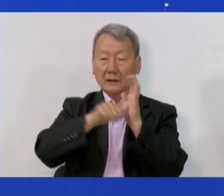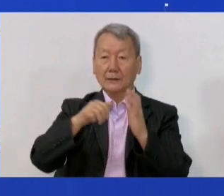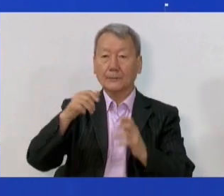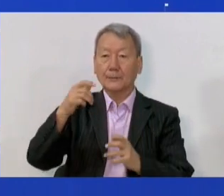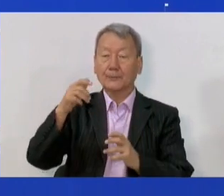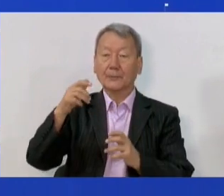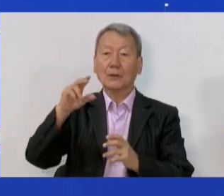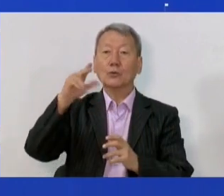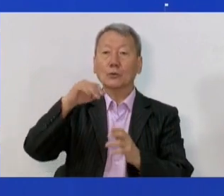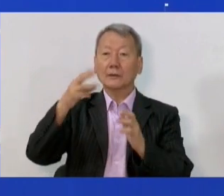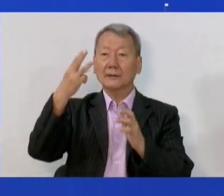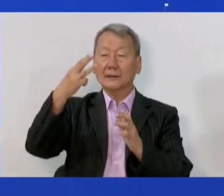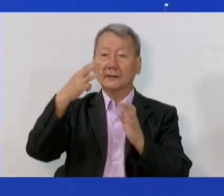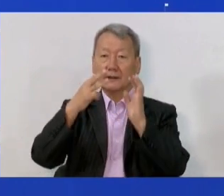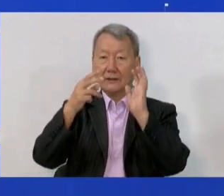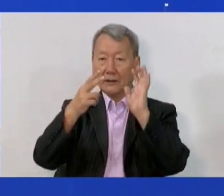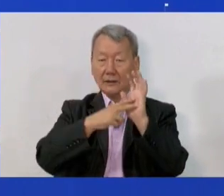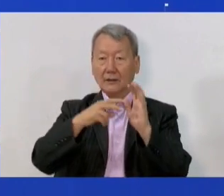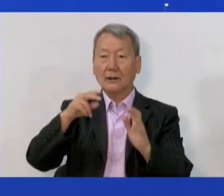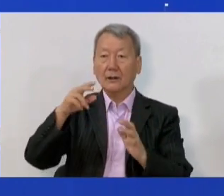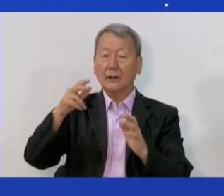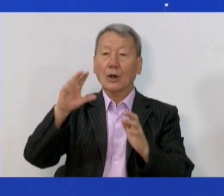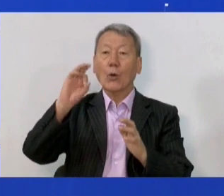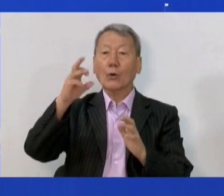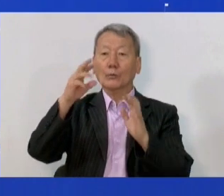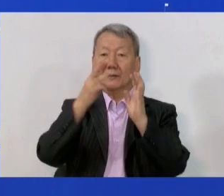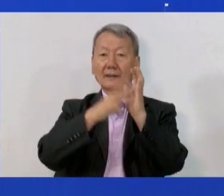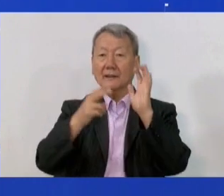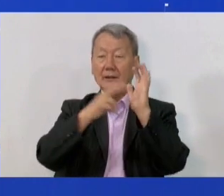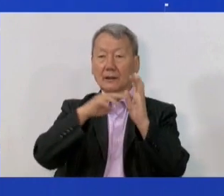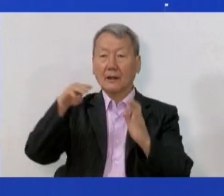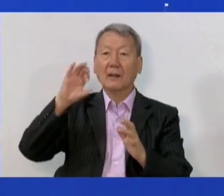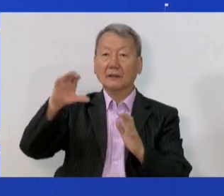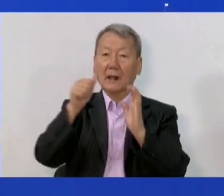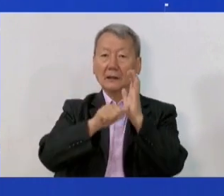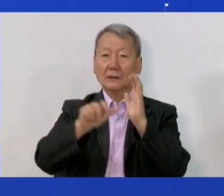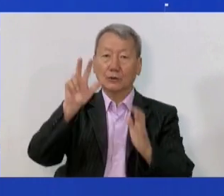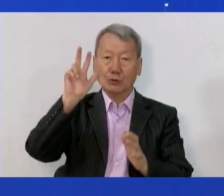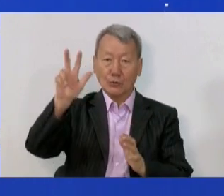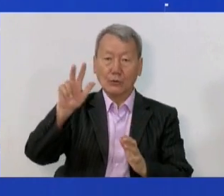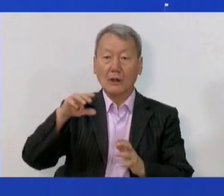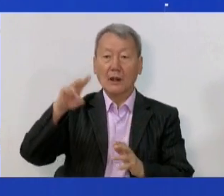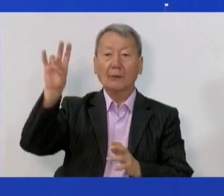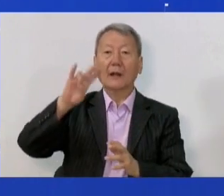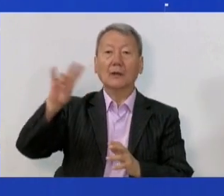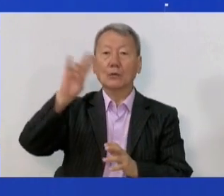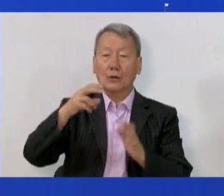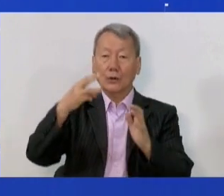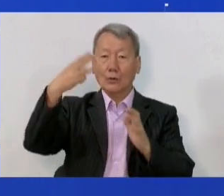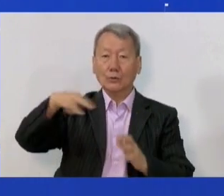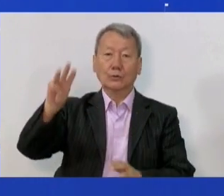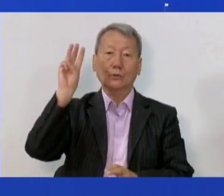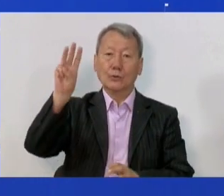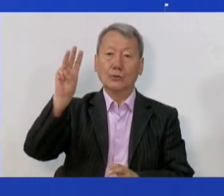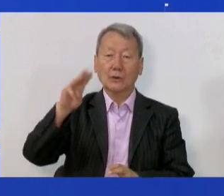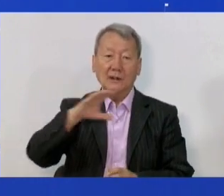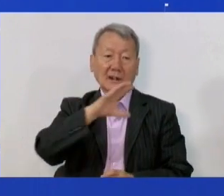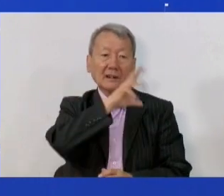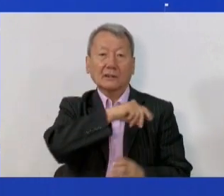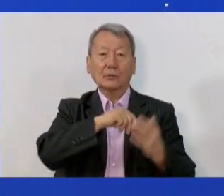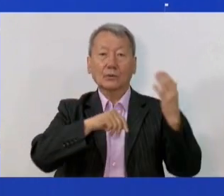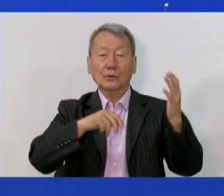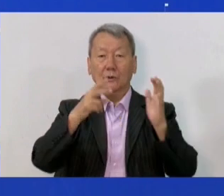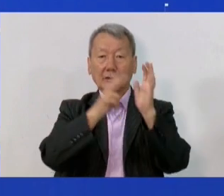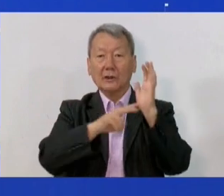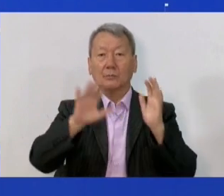облысында 87, Ош облысында 84, Талас облысында 63, Нарын облысында 33, Сыққойл